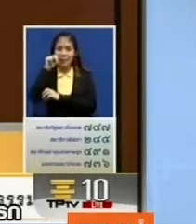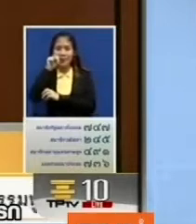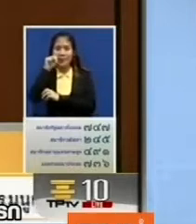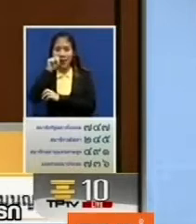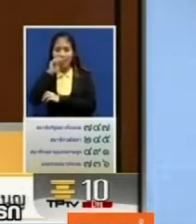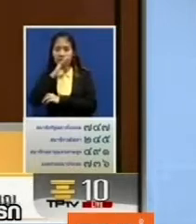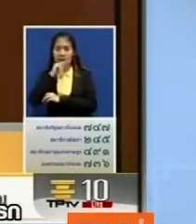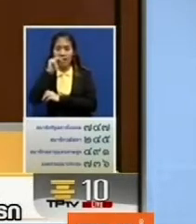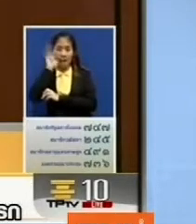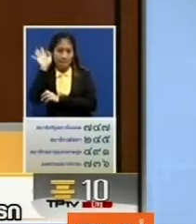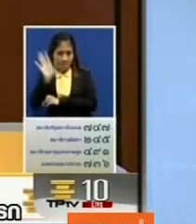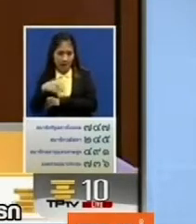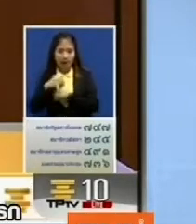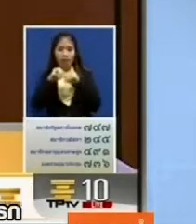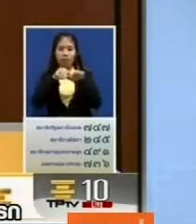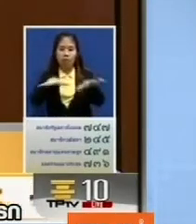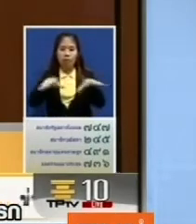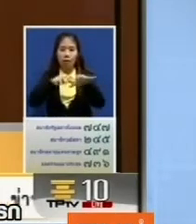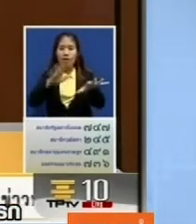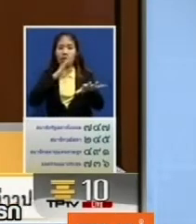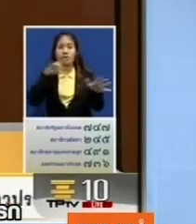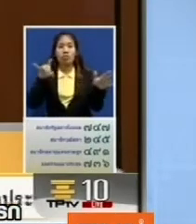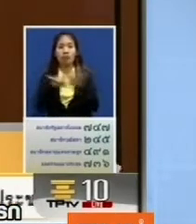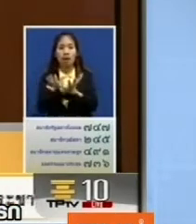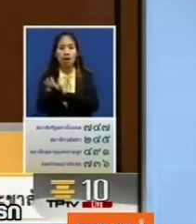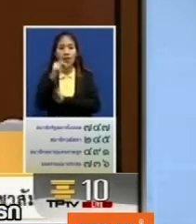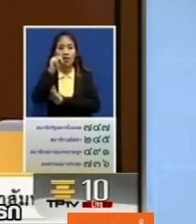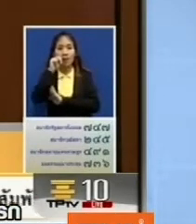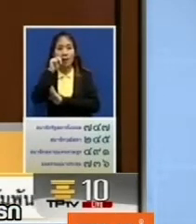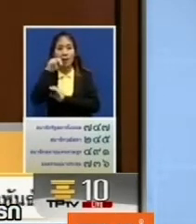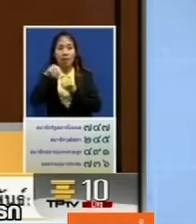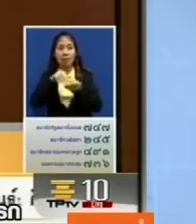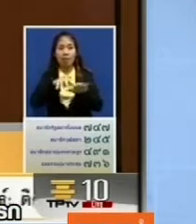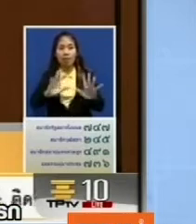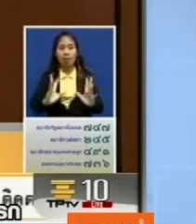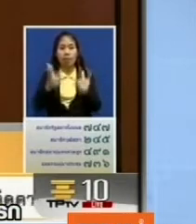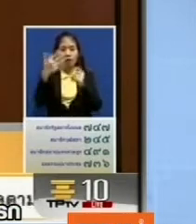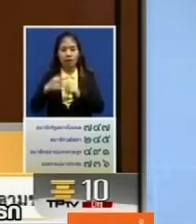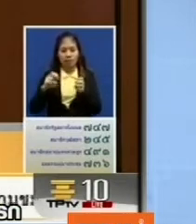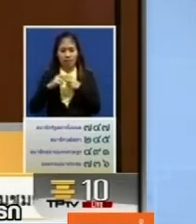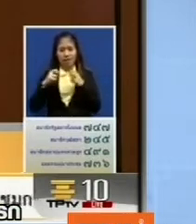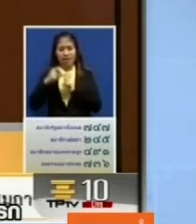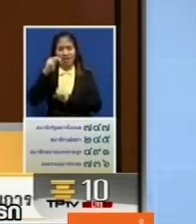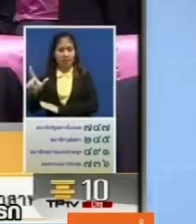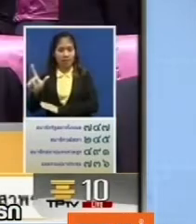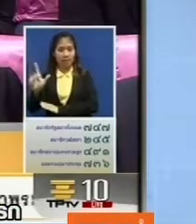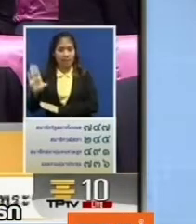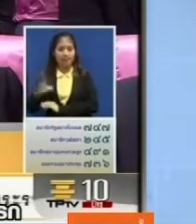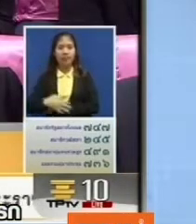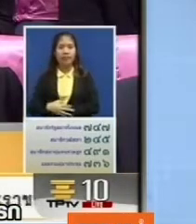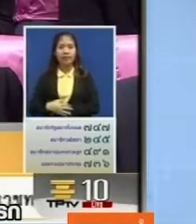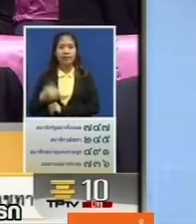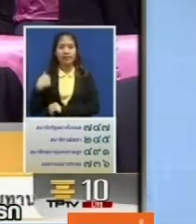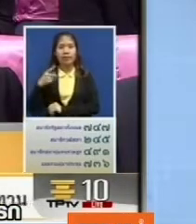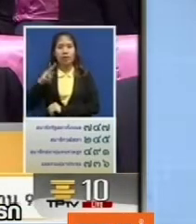ำได้เรียบร้อยแม้ว่าจะนอกเรื่องนอกราวอะไรกันค่อนข้างเยอะรวมไปถึงการประท้วงทั้งของ